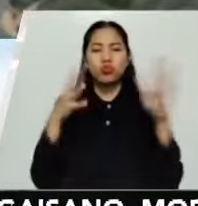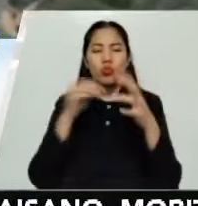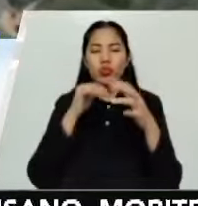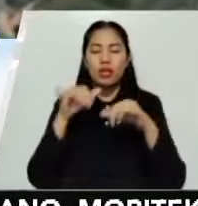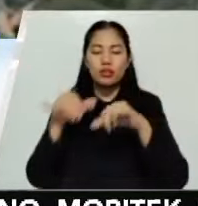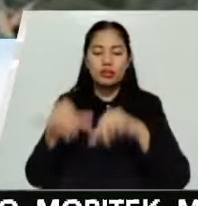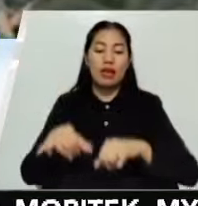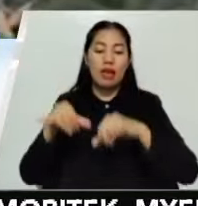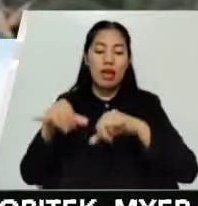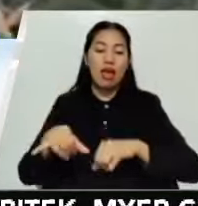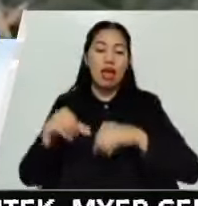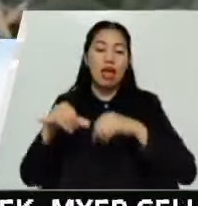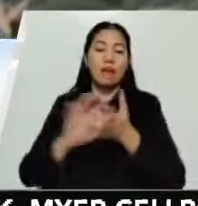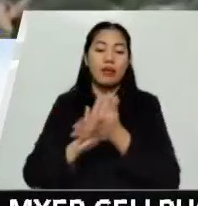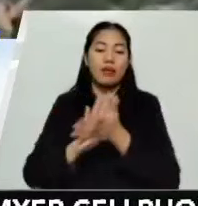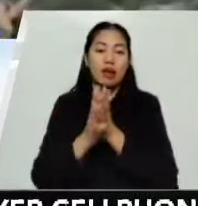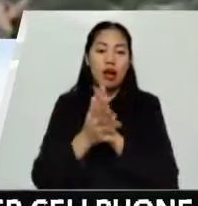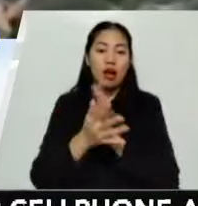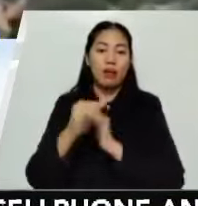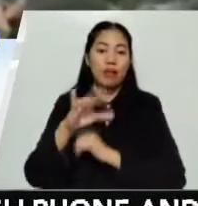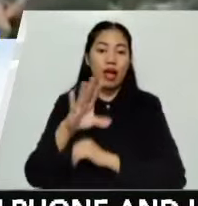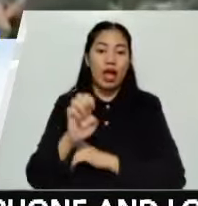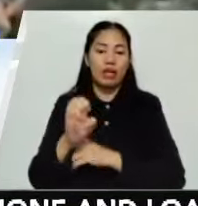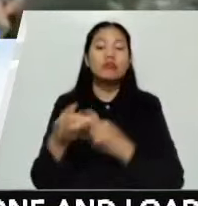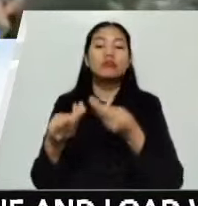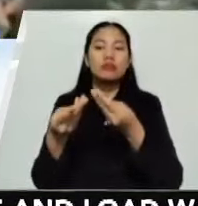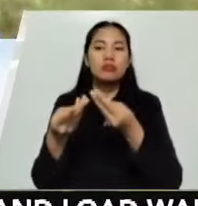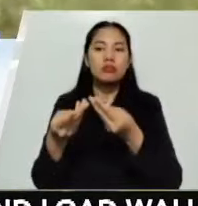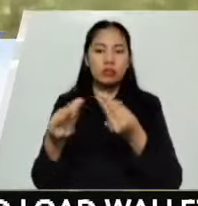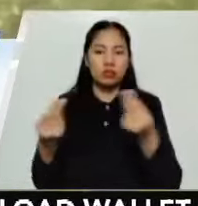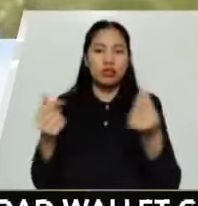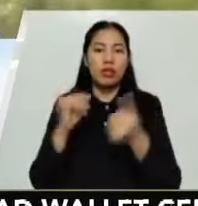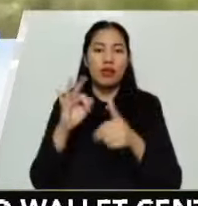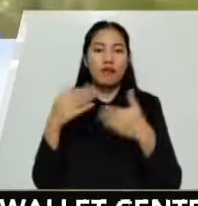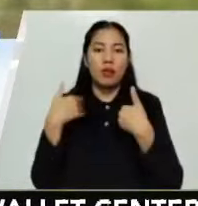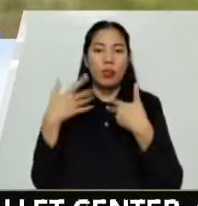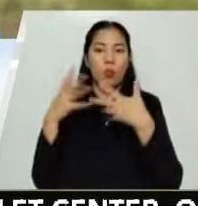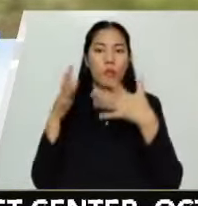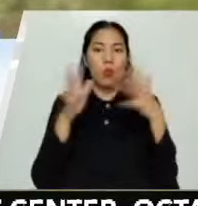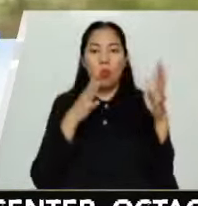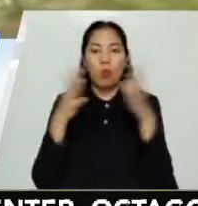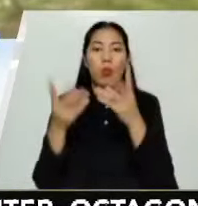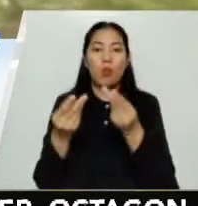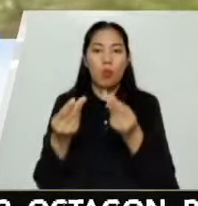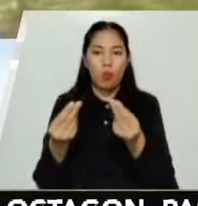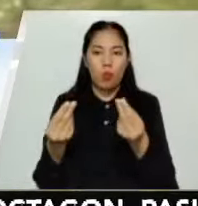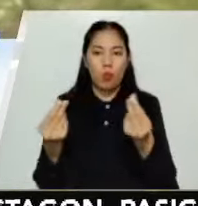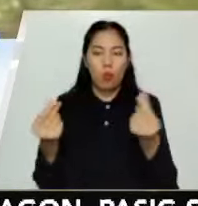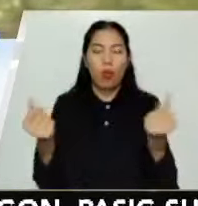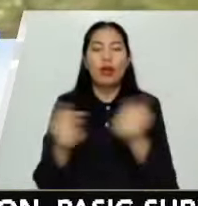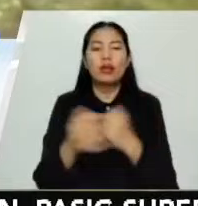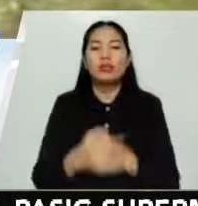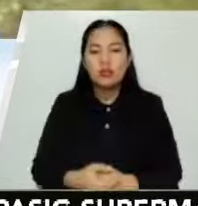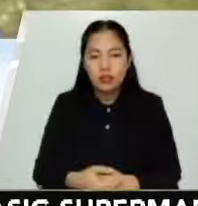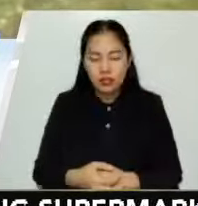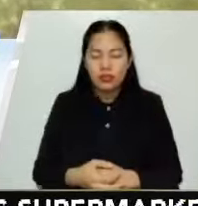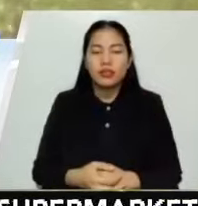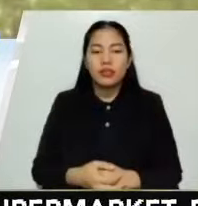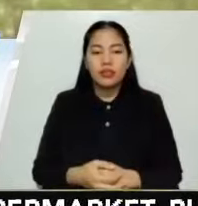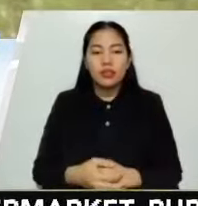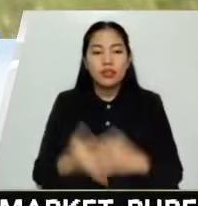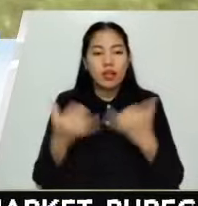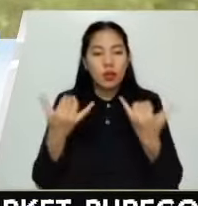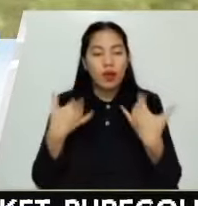ang mga ito nagsasagawa naman ng monitoring ang Department of agriculture Cordillera sa mga tanimang apektado ng andap